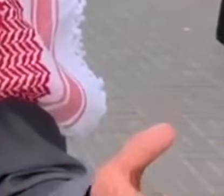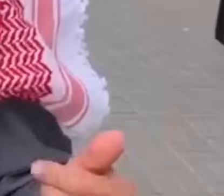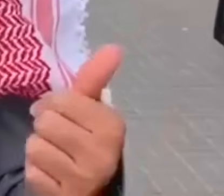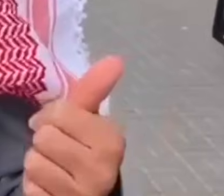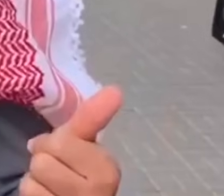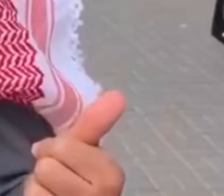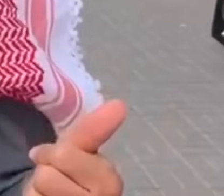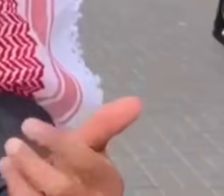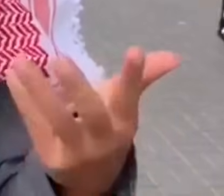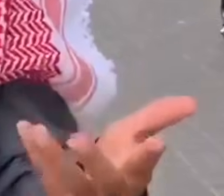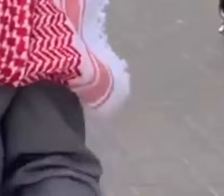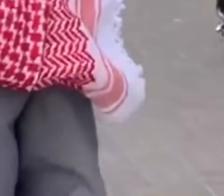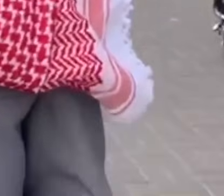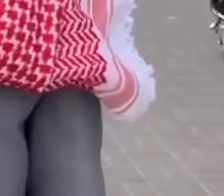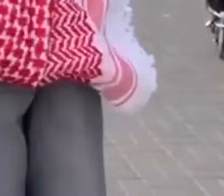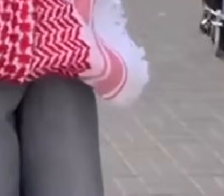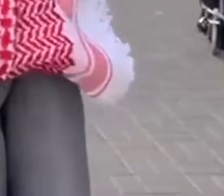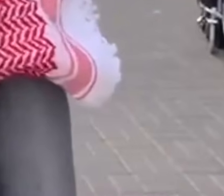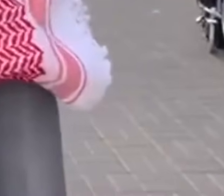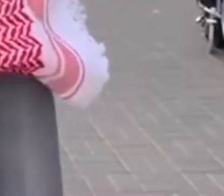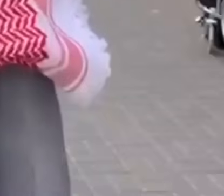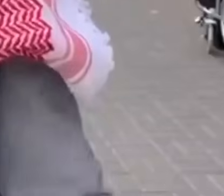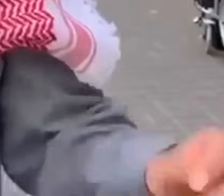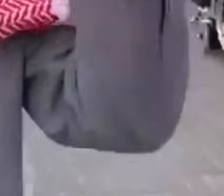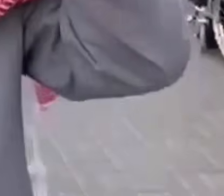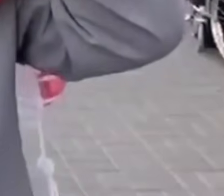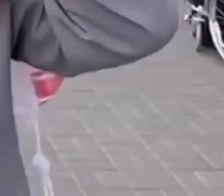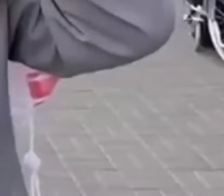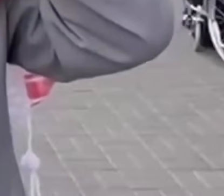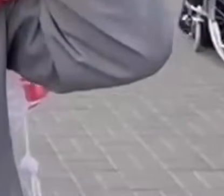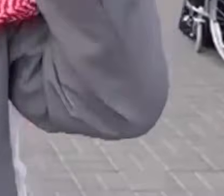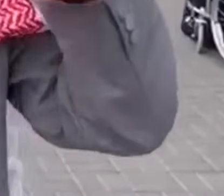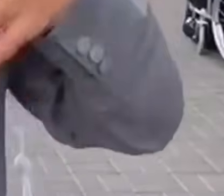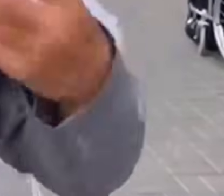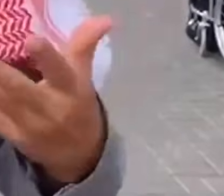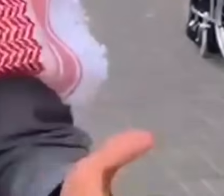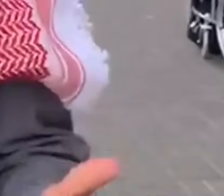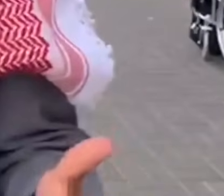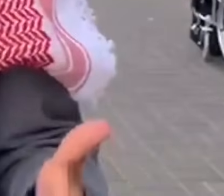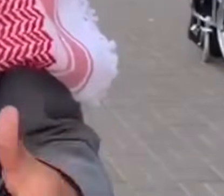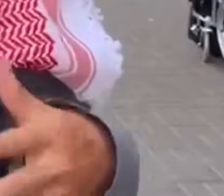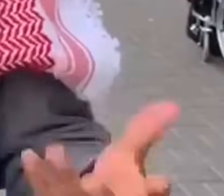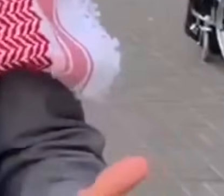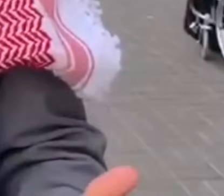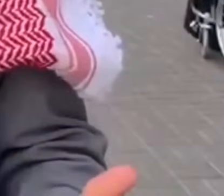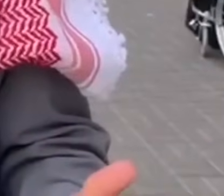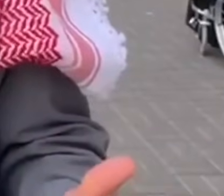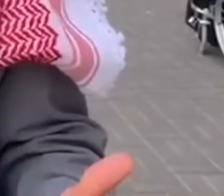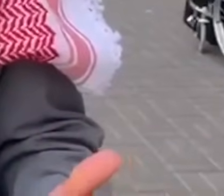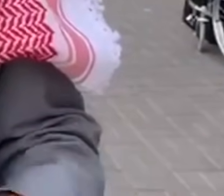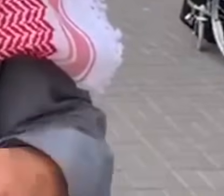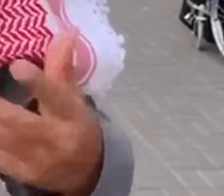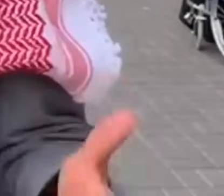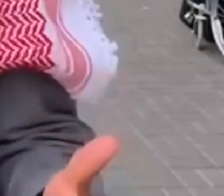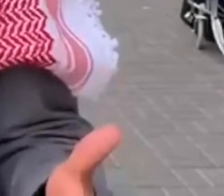amal, tawasobil haq. Dan yang keempat, tawasobis sabr. Mudah-mudahan kegiatan ini pun meningkatkan kualitas kemampuan menahan